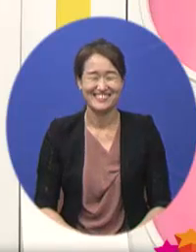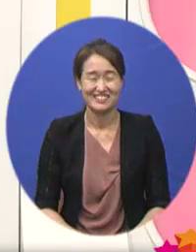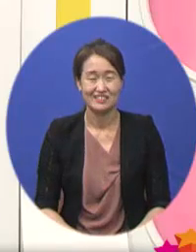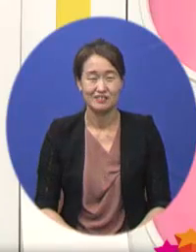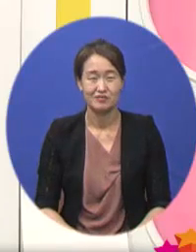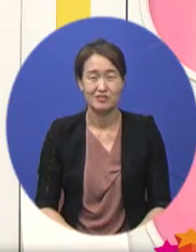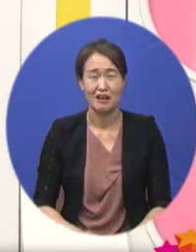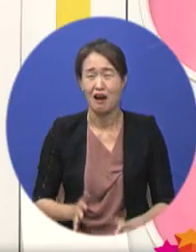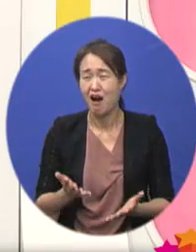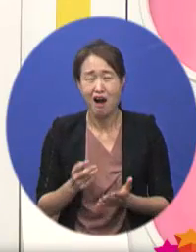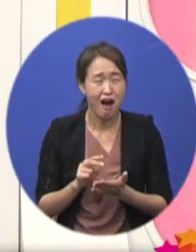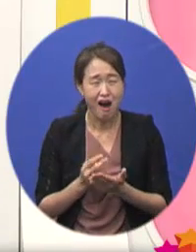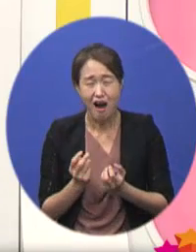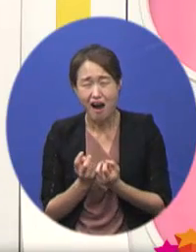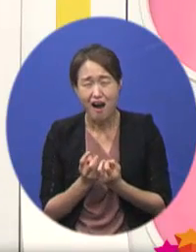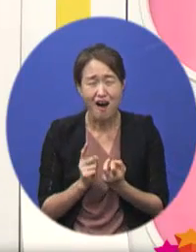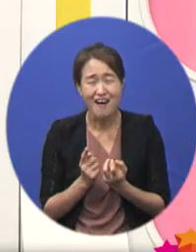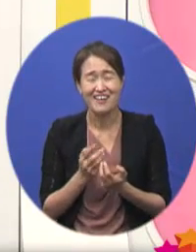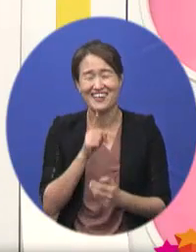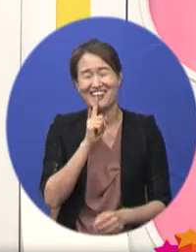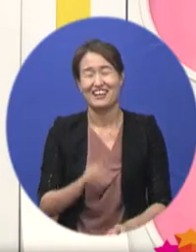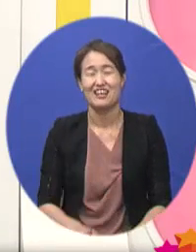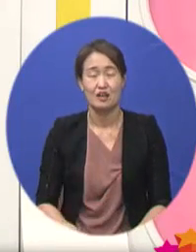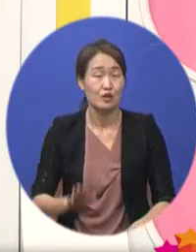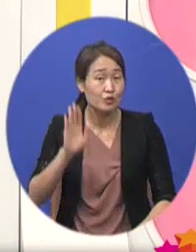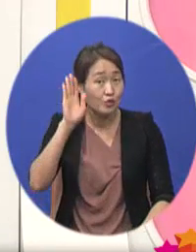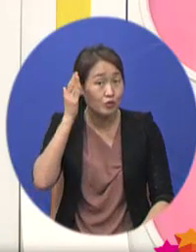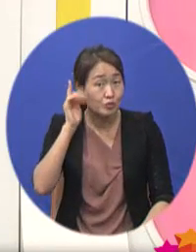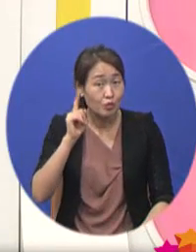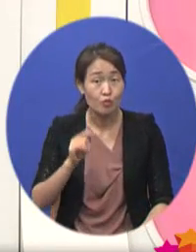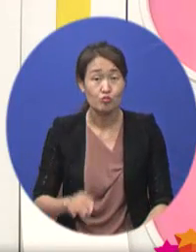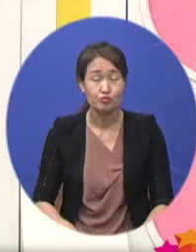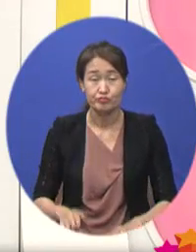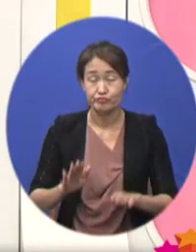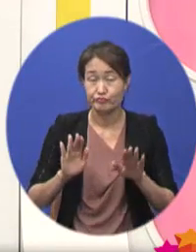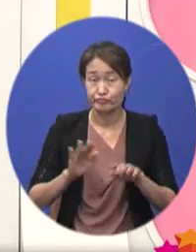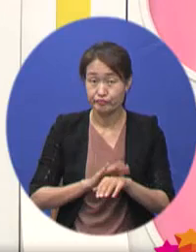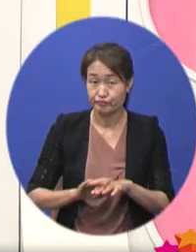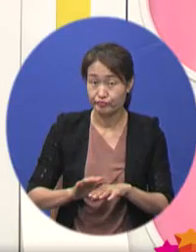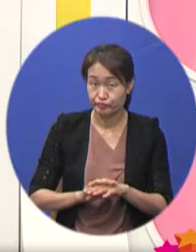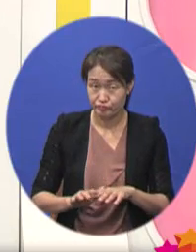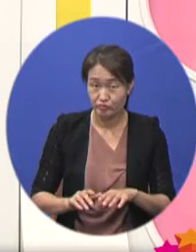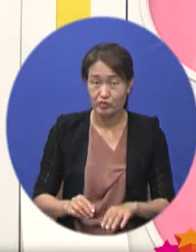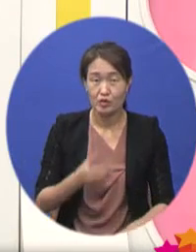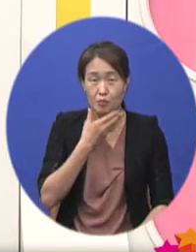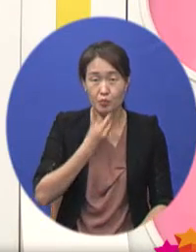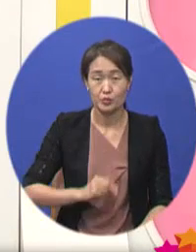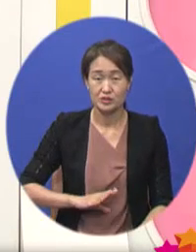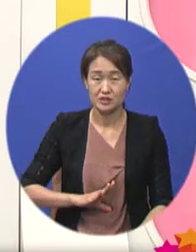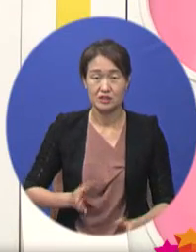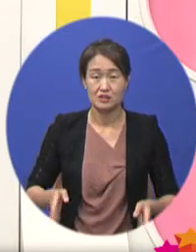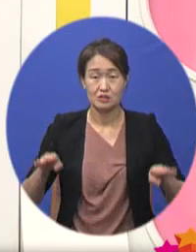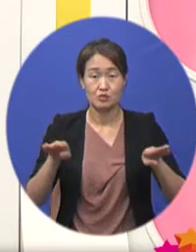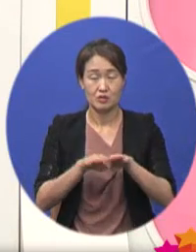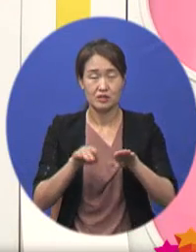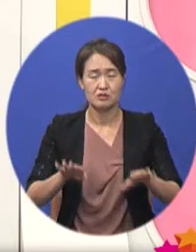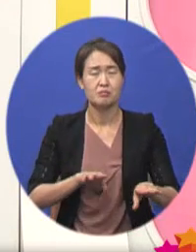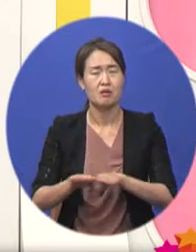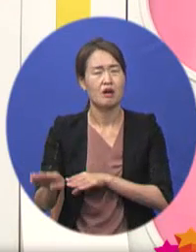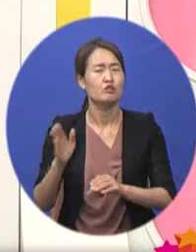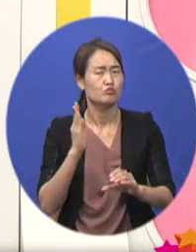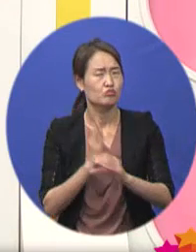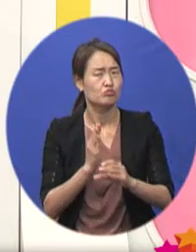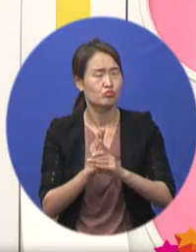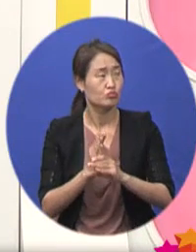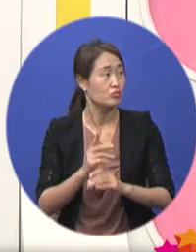애그머니나 뭔가를 네, 모르겠네요. 예예. 예. 네. 요즘에 어떻게 근황이 예, 어떻게 지내신가요? 요새 복지관인데 이제 복지관도 이제 방학하고요. 네,